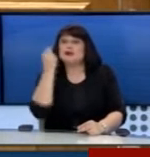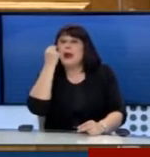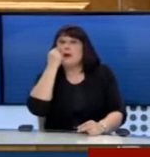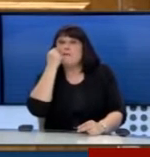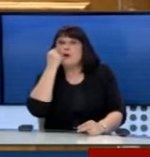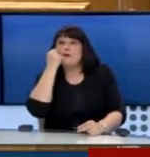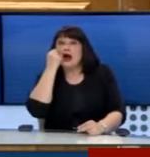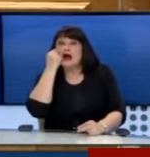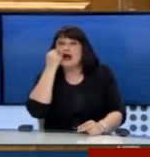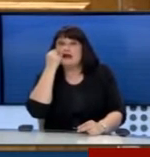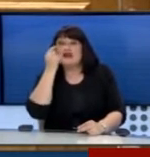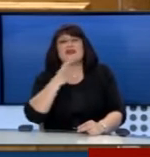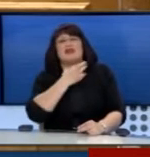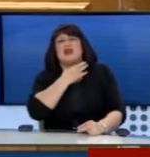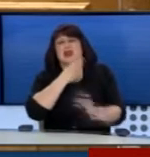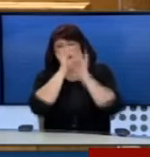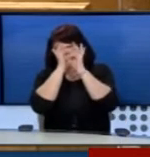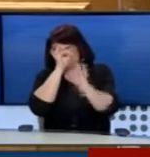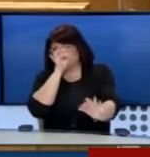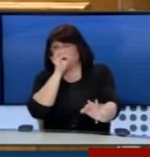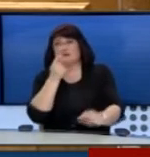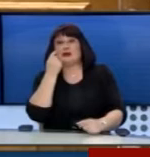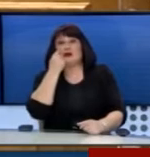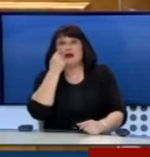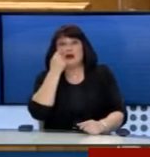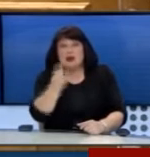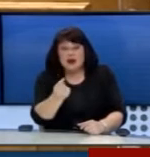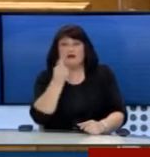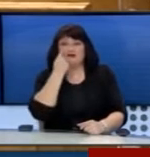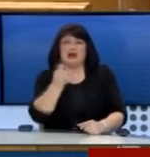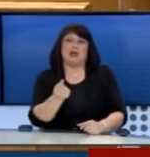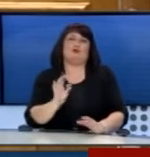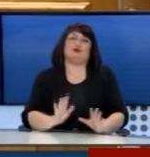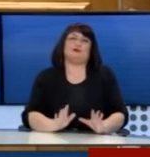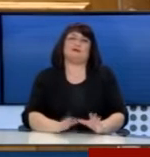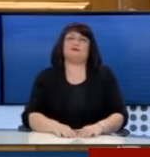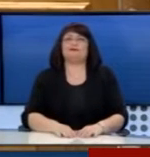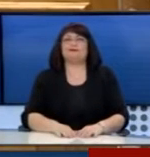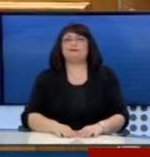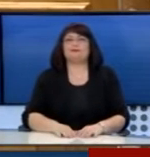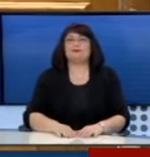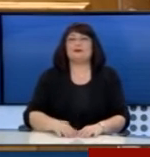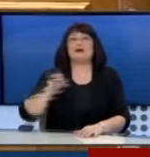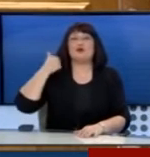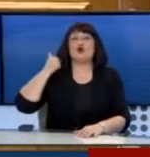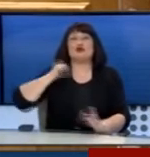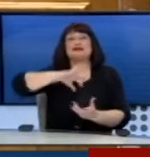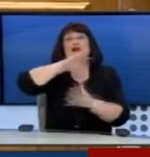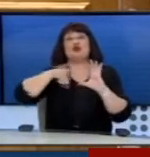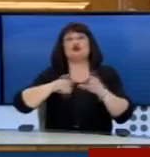Σε αντίθεση με τον κορονοϊό που είχατε την ευκαιρία να κάνετε μια παγκόσμια αποκάλυψη προχθές, δεν